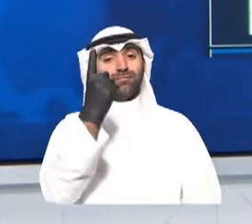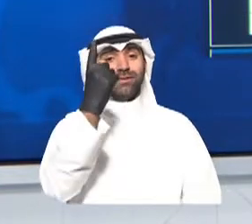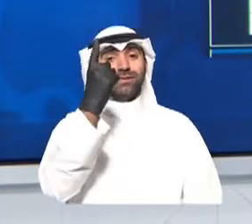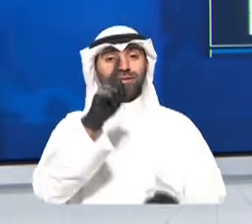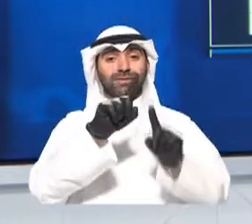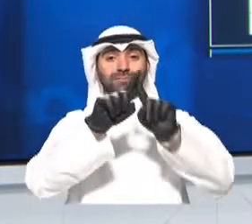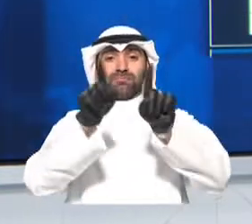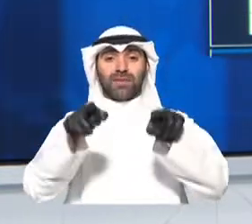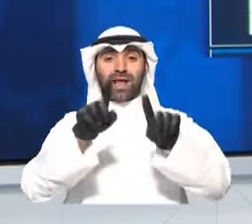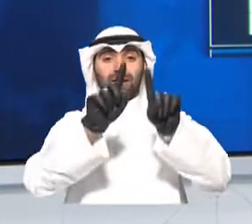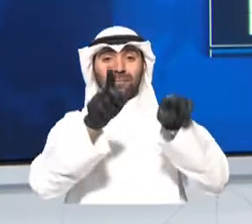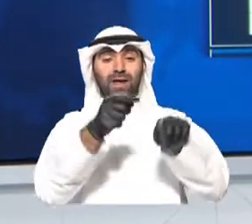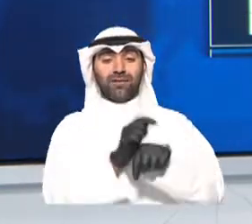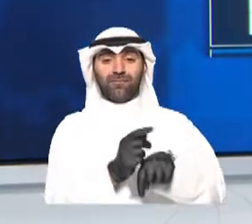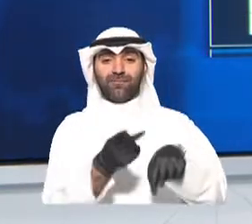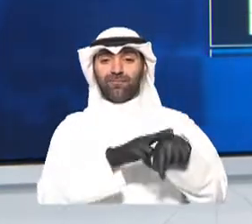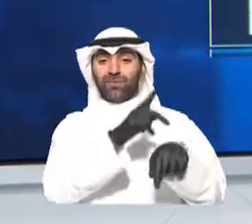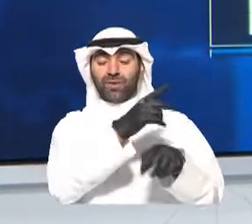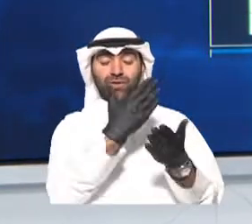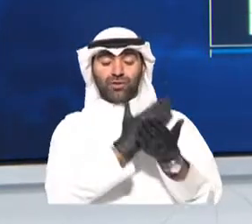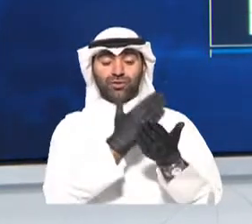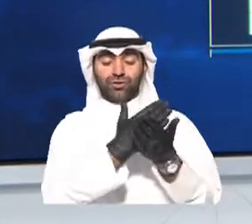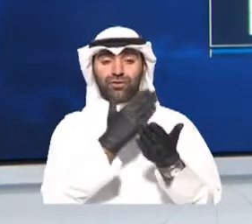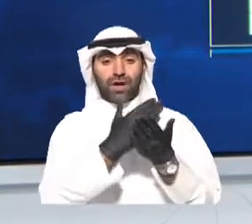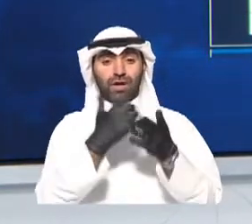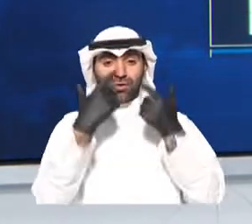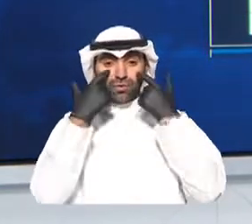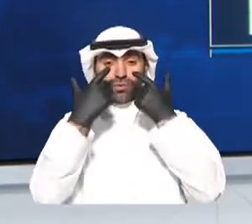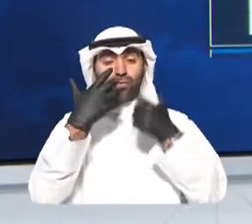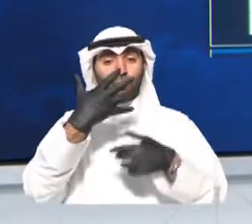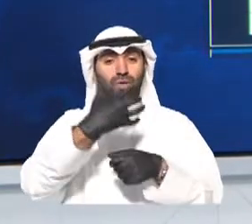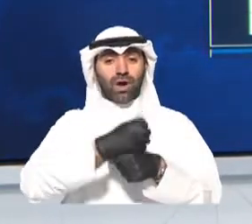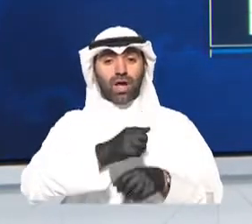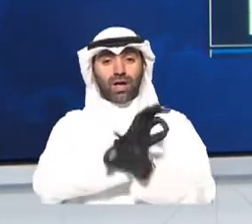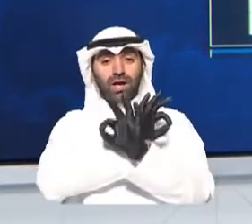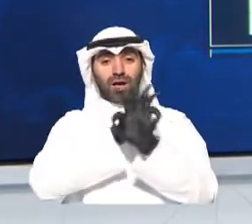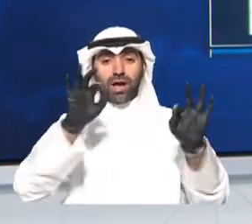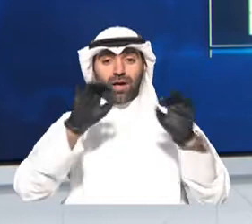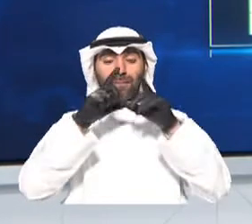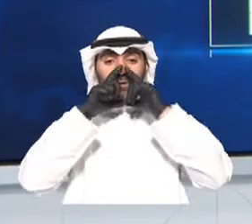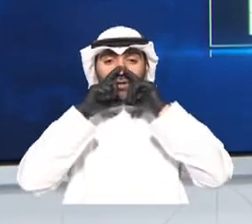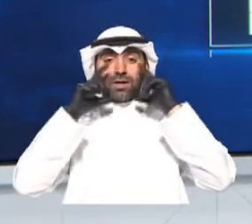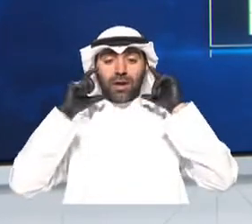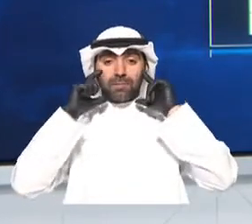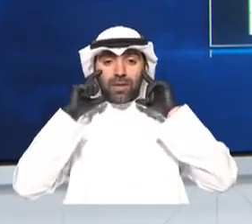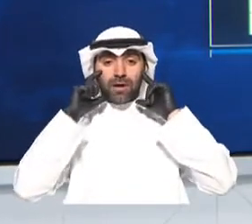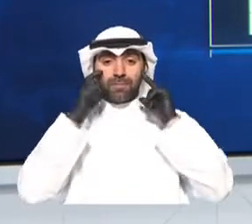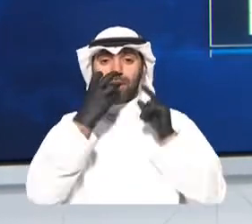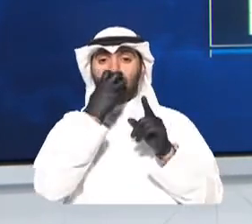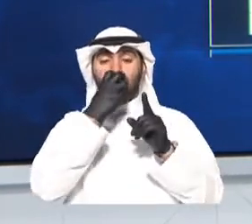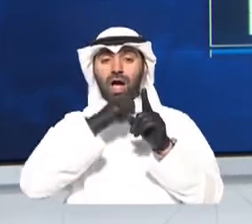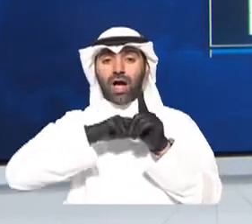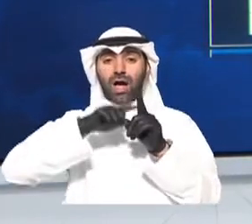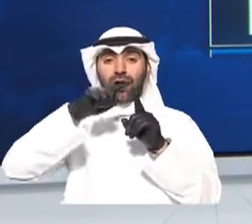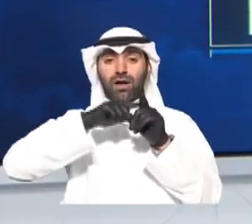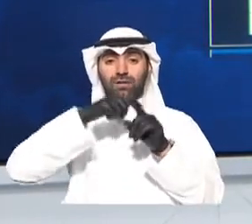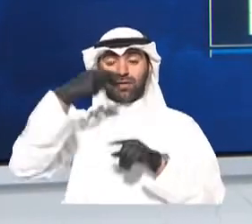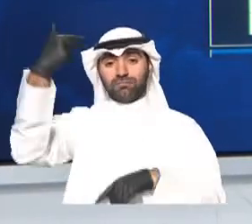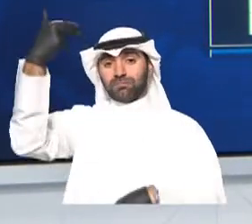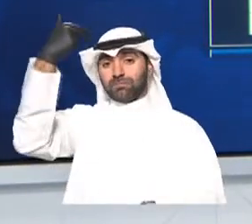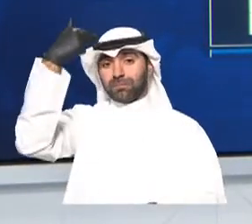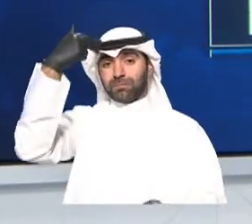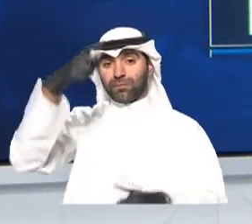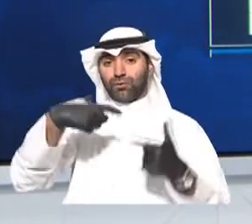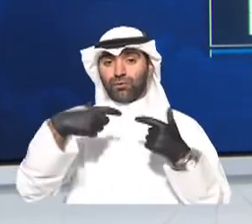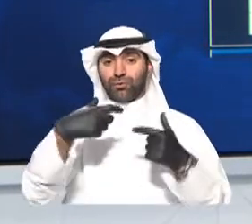حسب الاشتراطات الصحية من لبس القفازات والكمامات، ويتم قياس درجة الحرارة قبل الدخول إلى